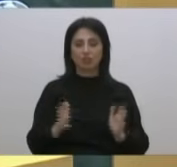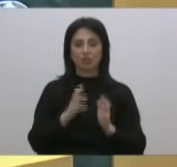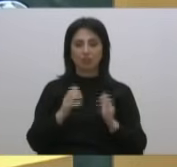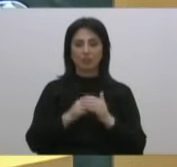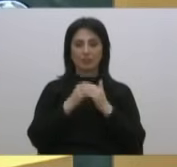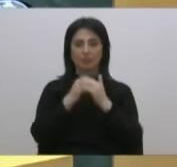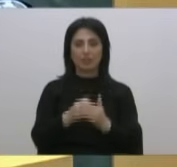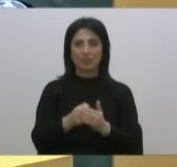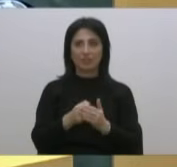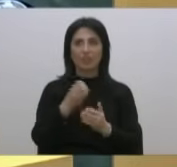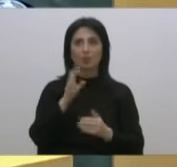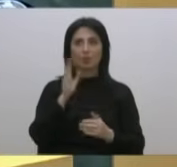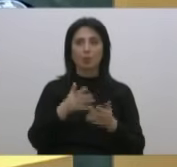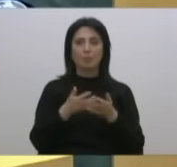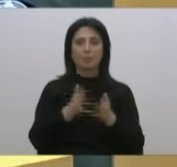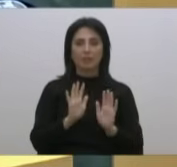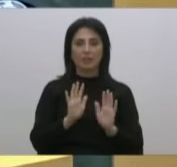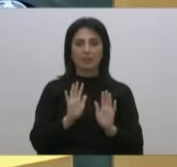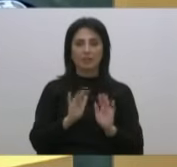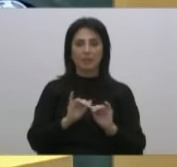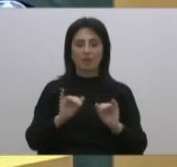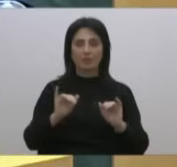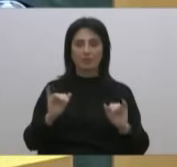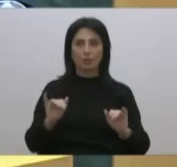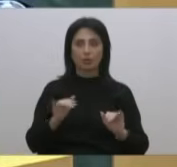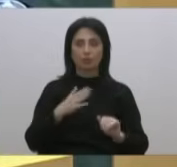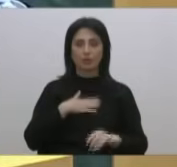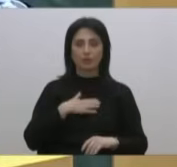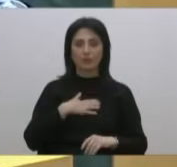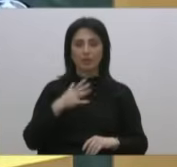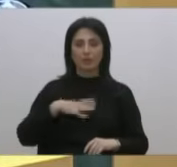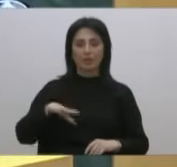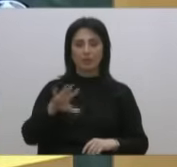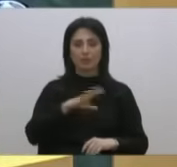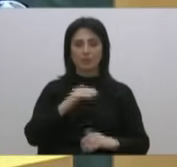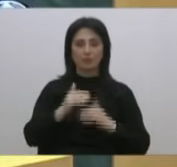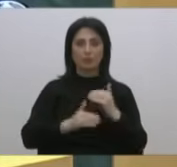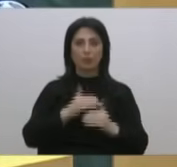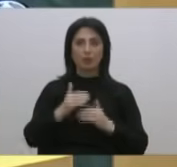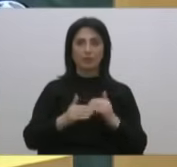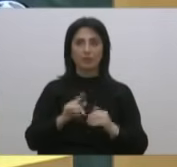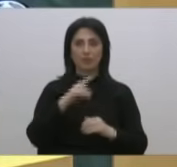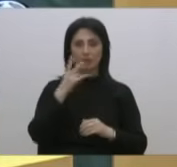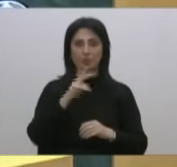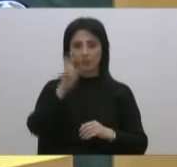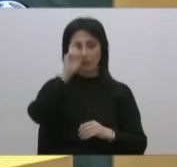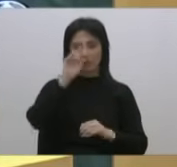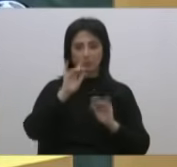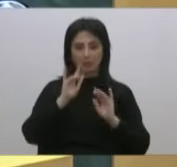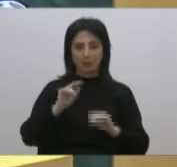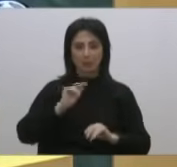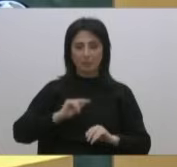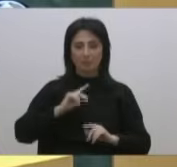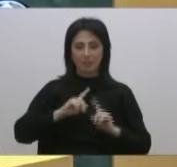შევინარჩუნოთ მიღწეული და კიდევ უფრო მეტად გავზარდოთ ჩვენი ქვეყნის პროგრესი. Და რა თქმა უნდა, თავრობის